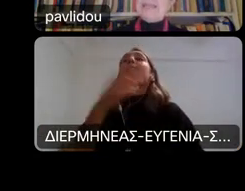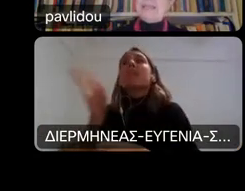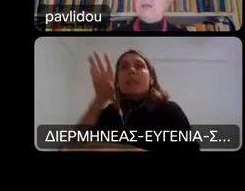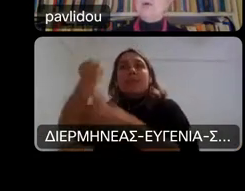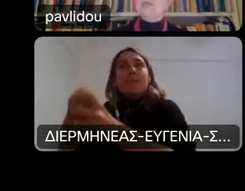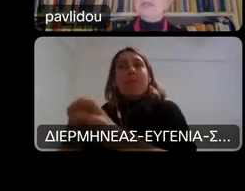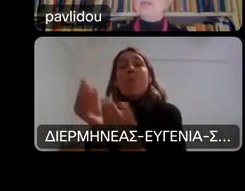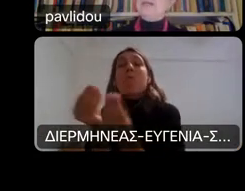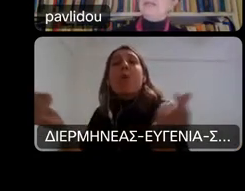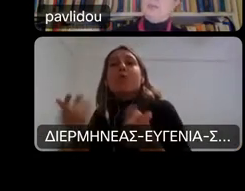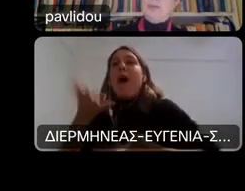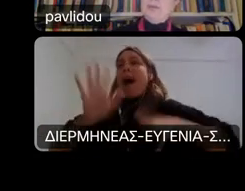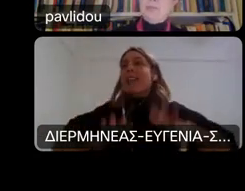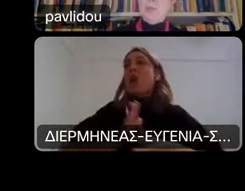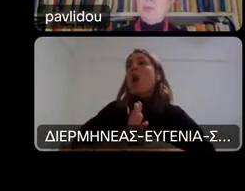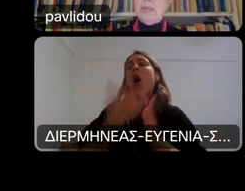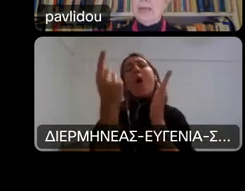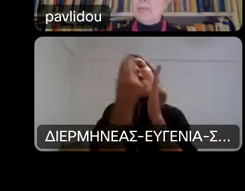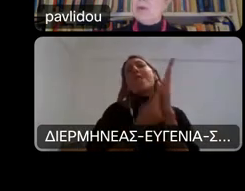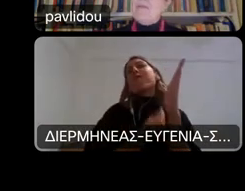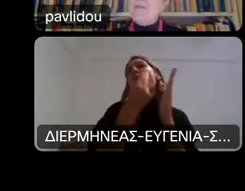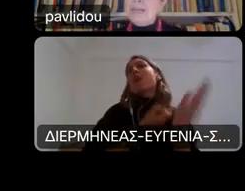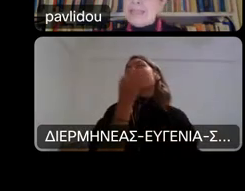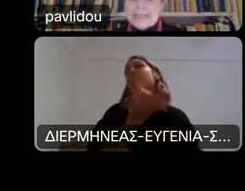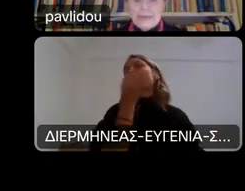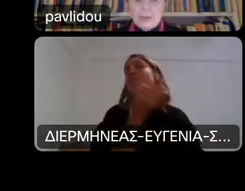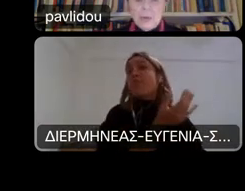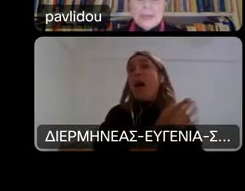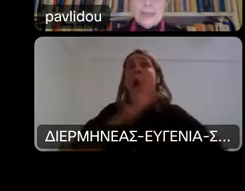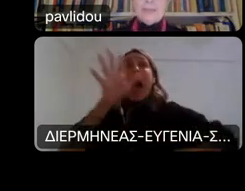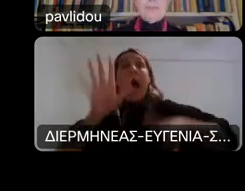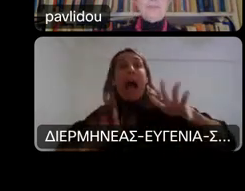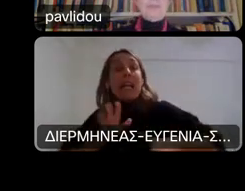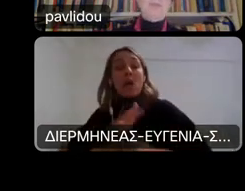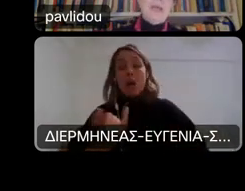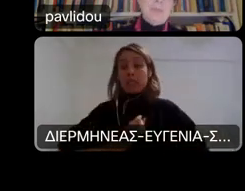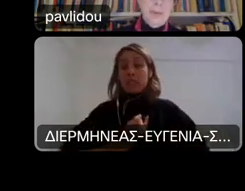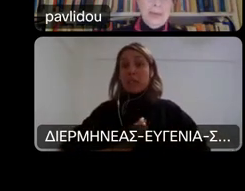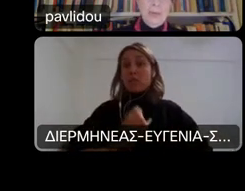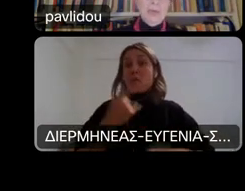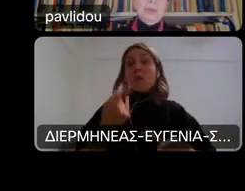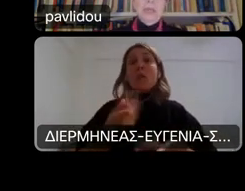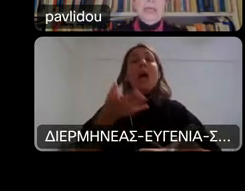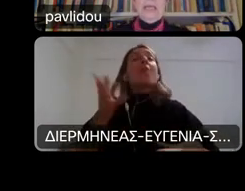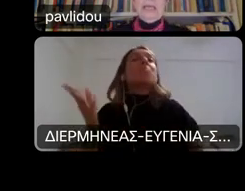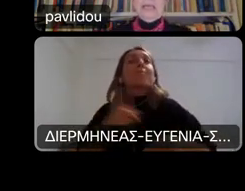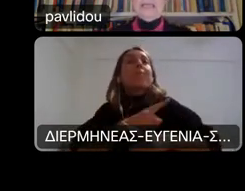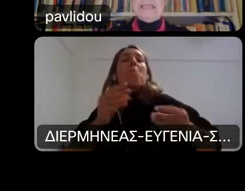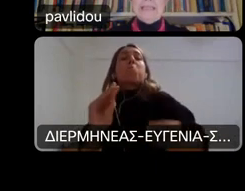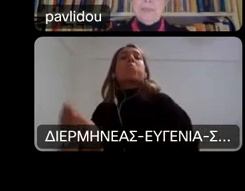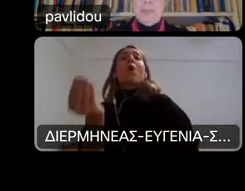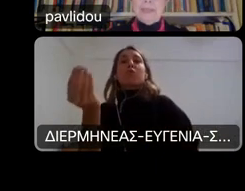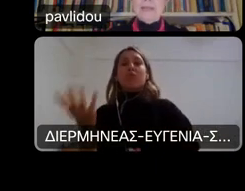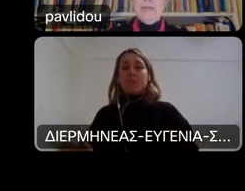της συχνότητας, βάσει του πληθυσμιακού μεγέθους, βάσει της ταυτότητας. Επιπλέον,